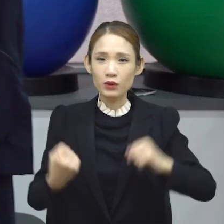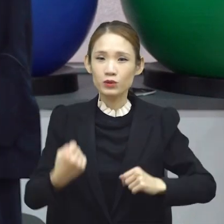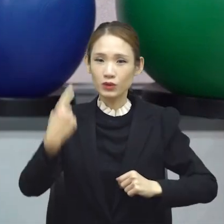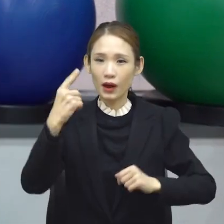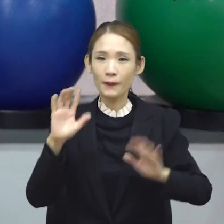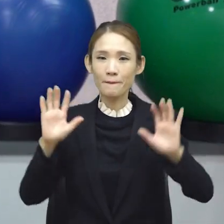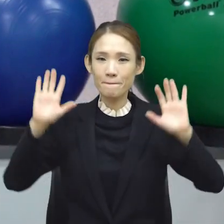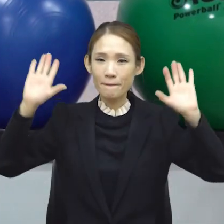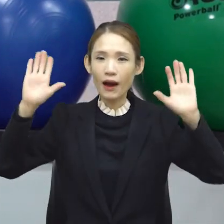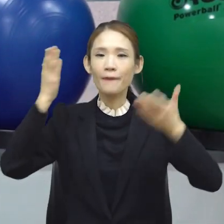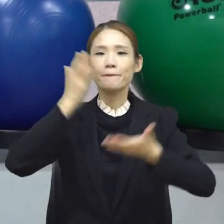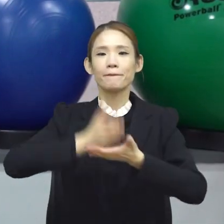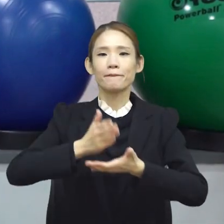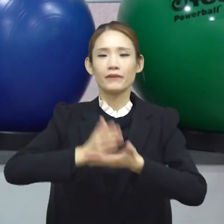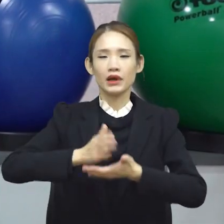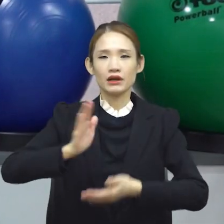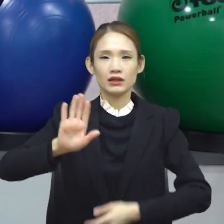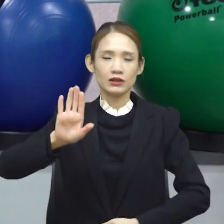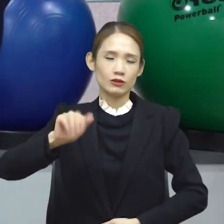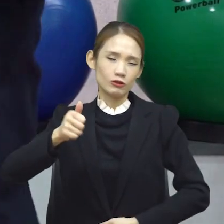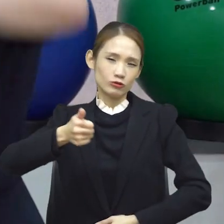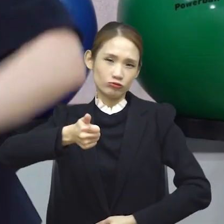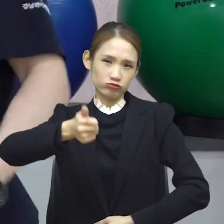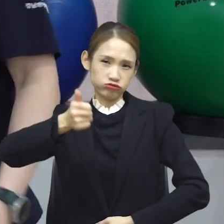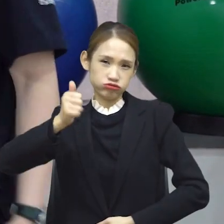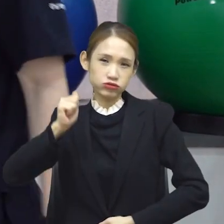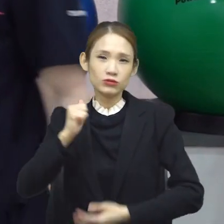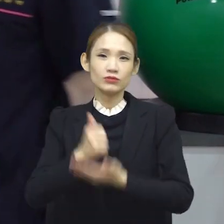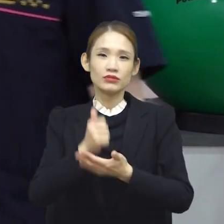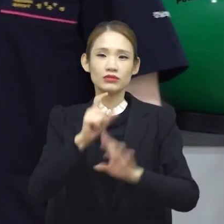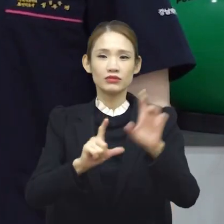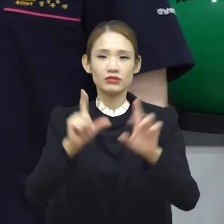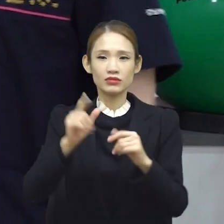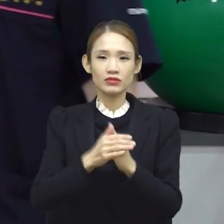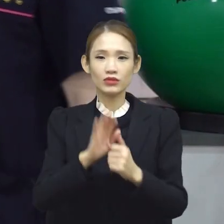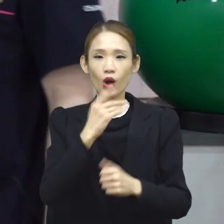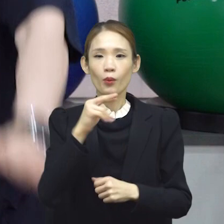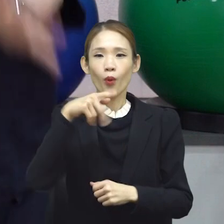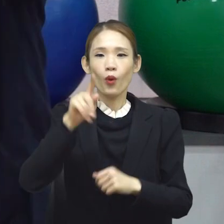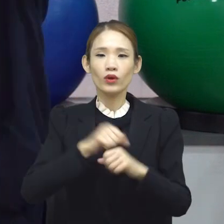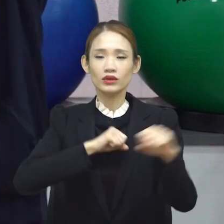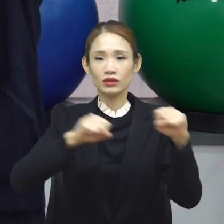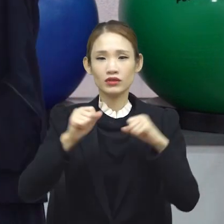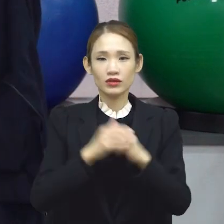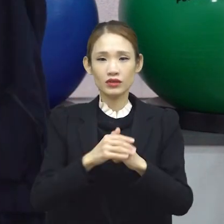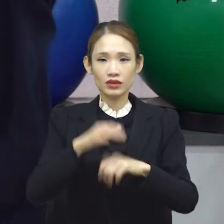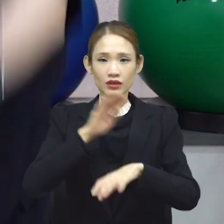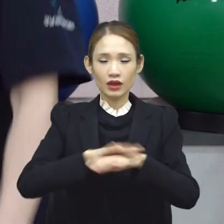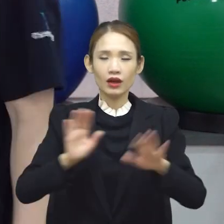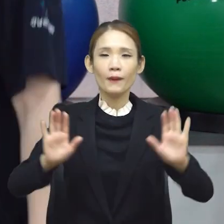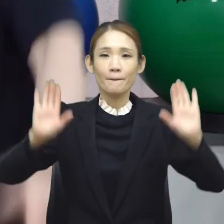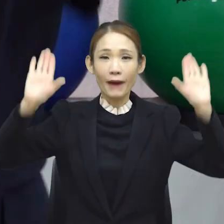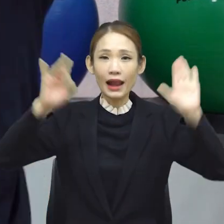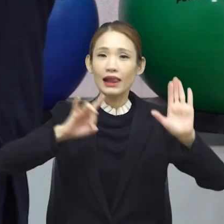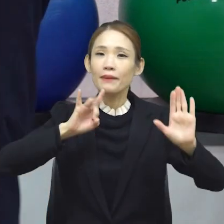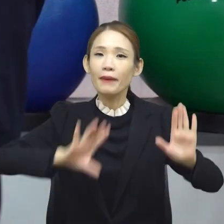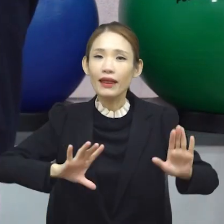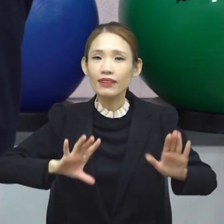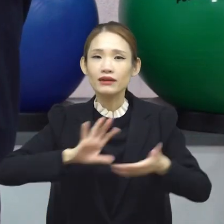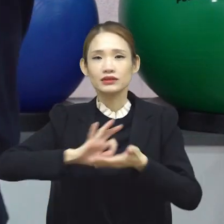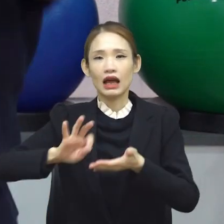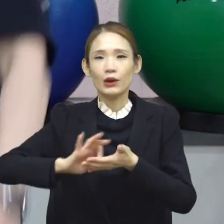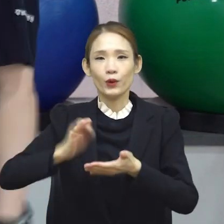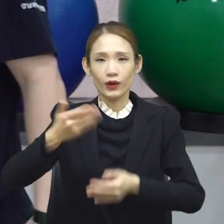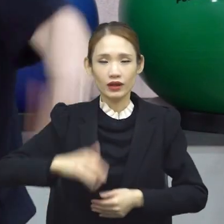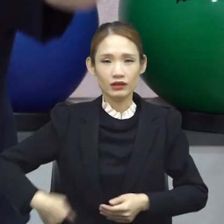것이 아니라 뒤로 허리를 꺾죠. 오, 그랬어요. 그러니까 이런 것이 이제 보상작용인데 그냥 팔로만 올려야 될 것을 허리를 쓰게